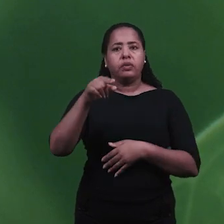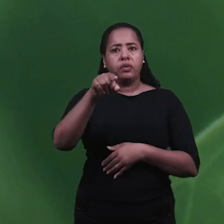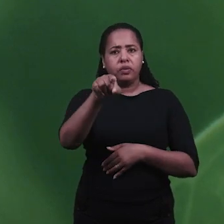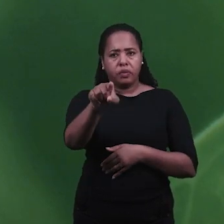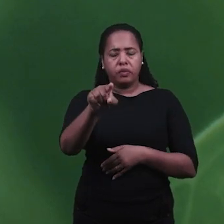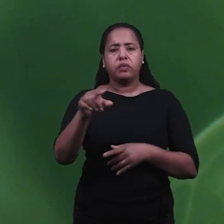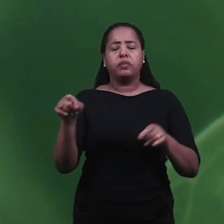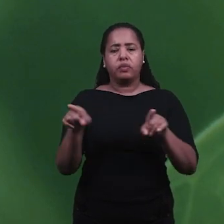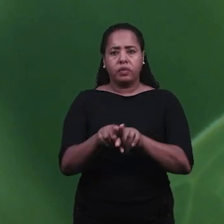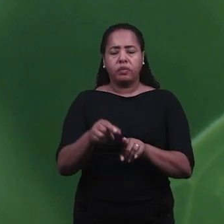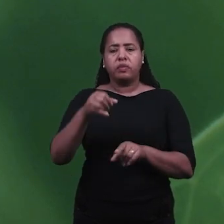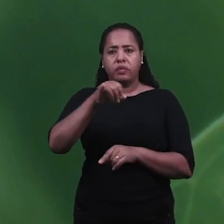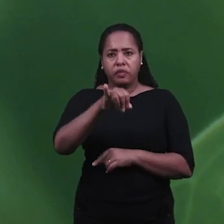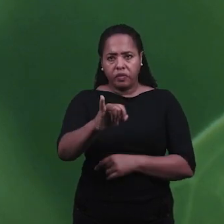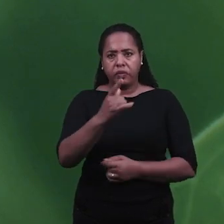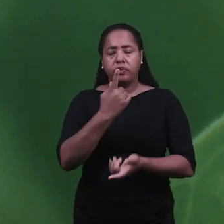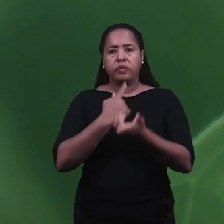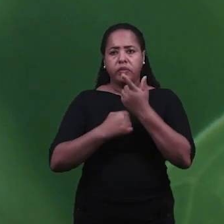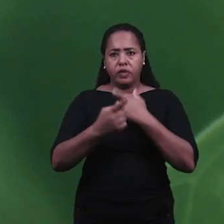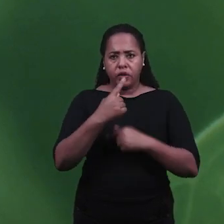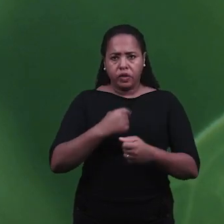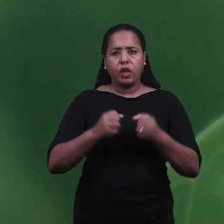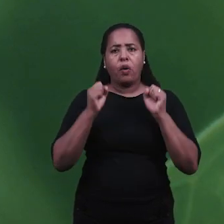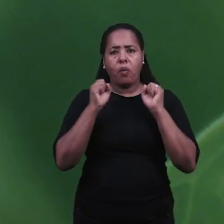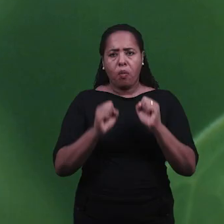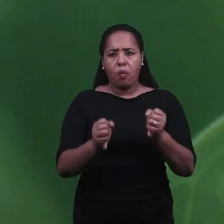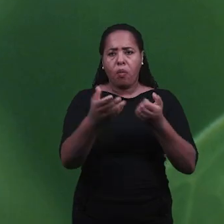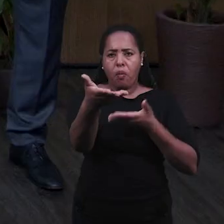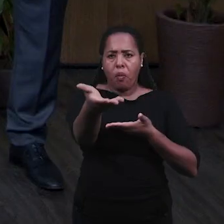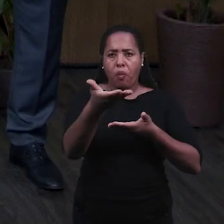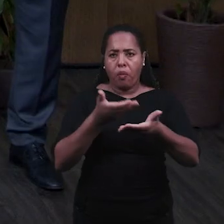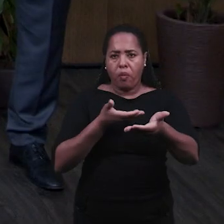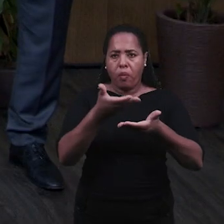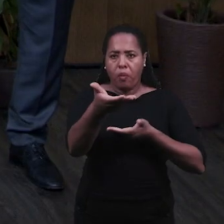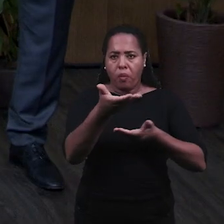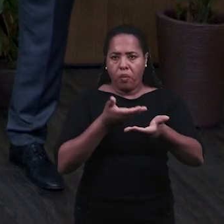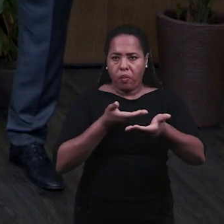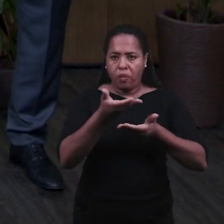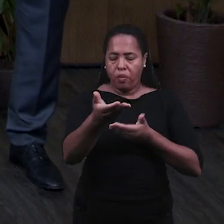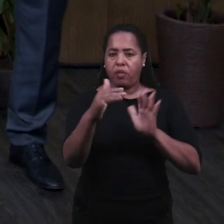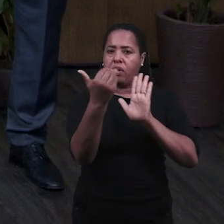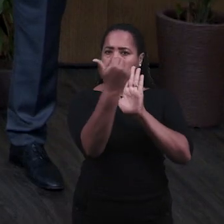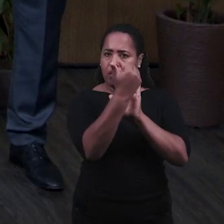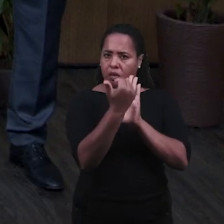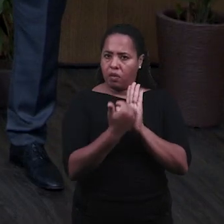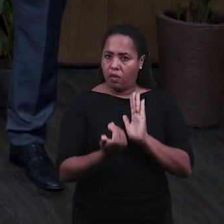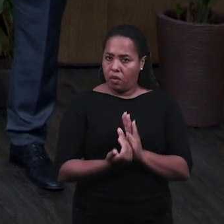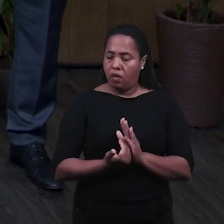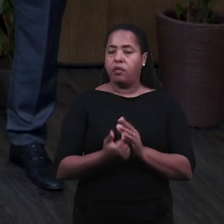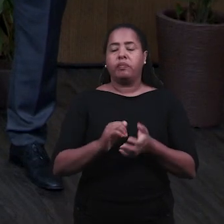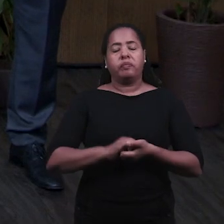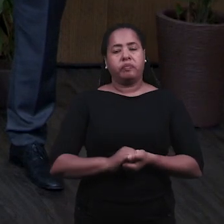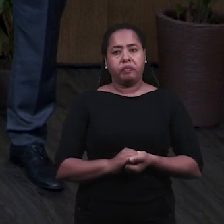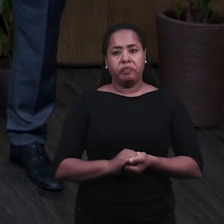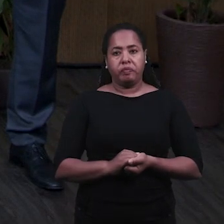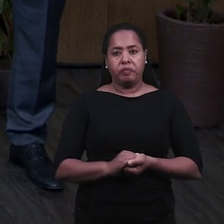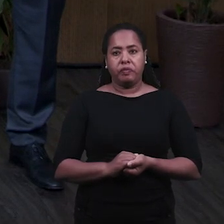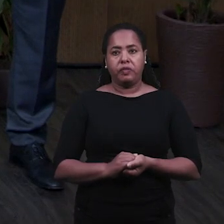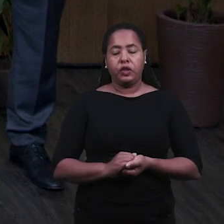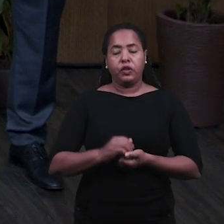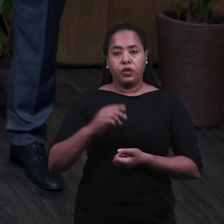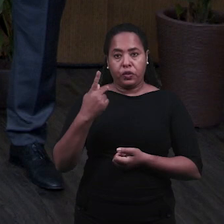volet. Et vous pouvez aussi interagir avec la programmation.